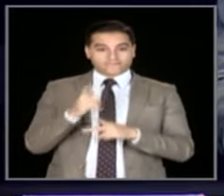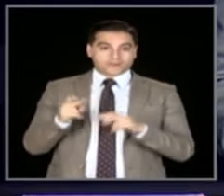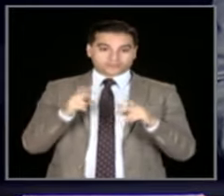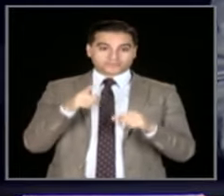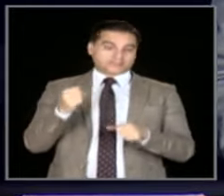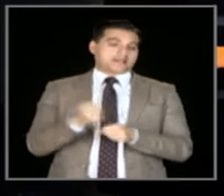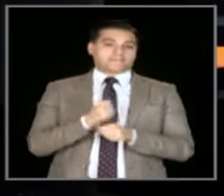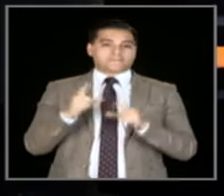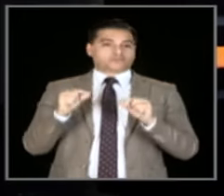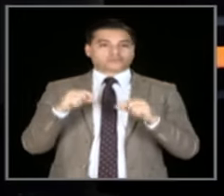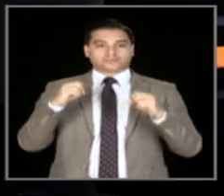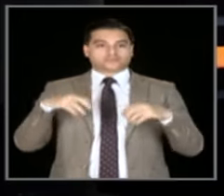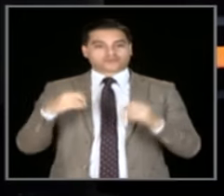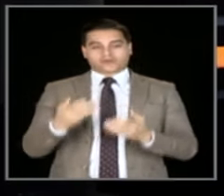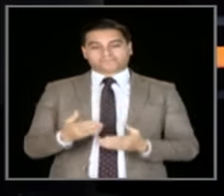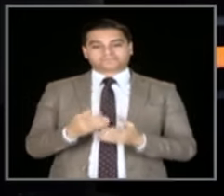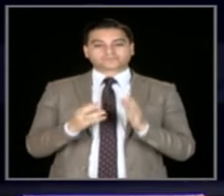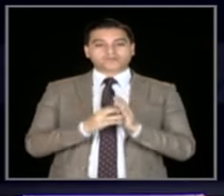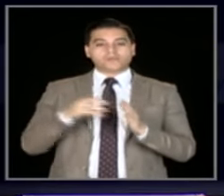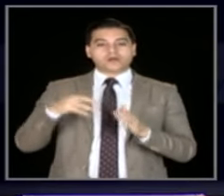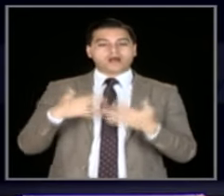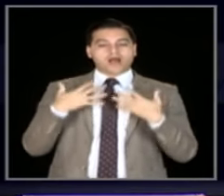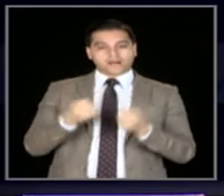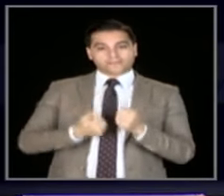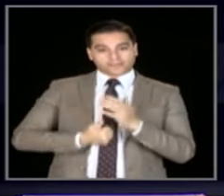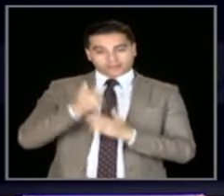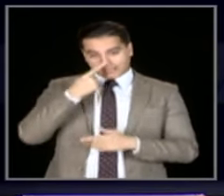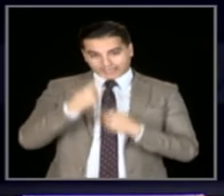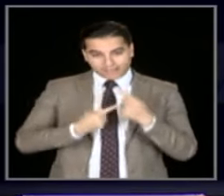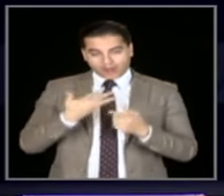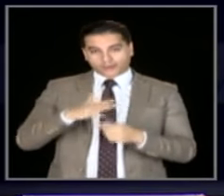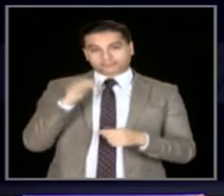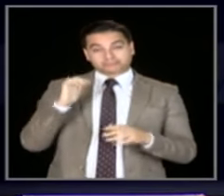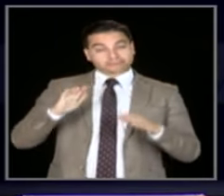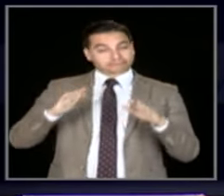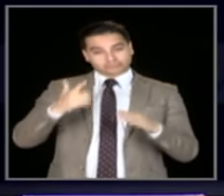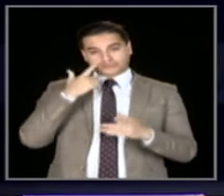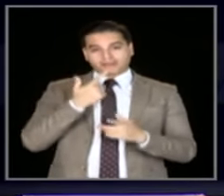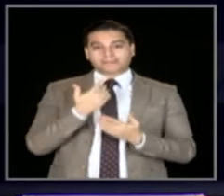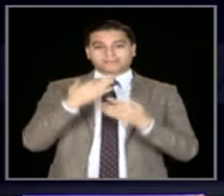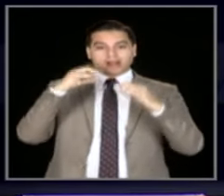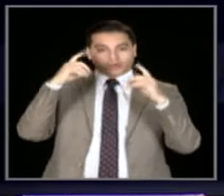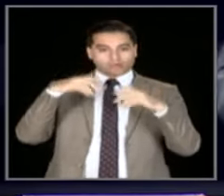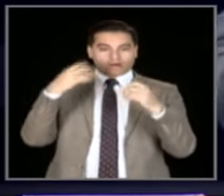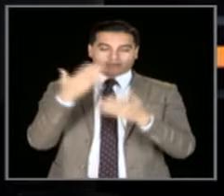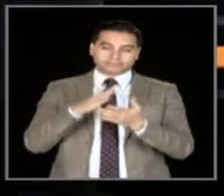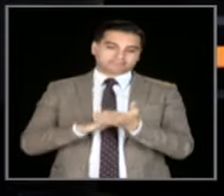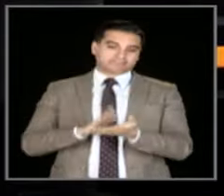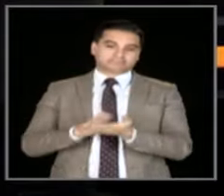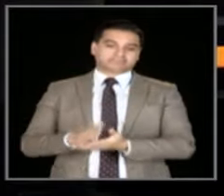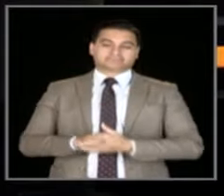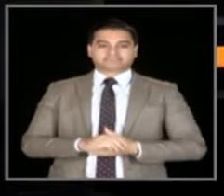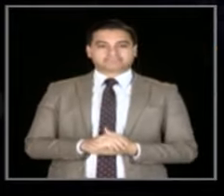كمان انت متالق ما شاء الله عليك. الحمد لله. جامعه القاهره اكون او لا اكون بتمنى لكم كل التوفيق. نحيي كلنا جامعه القاهره.